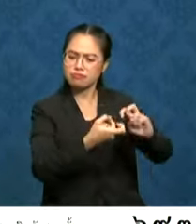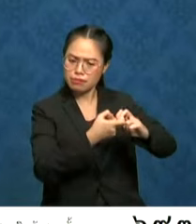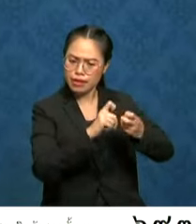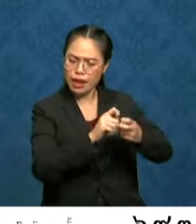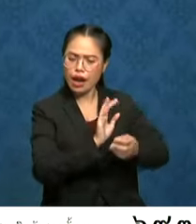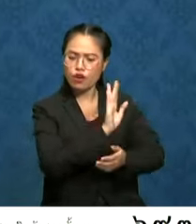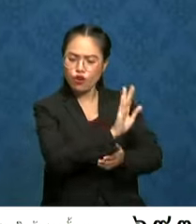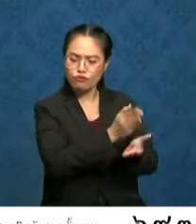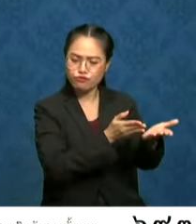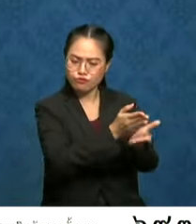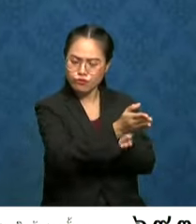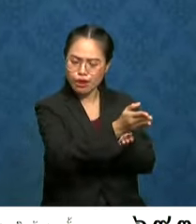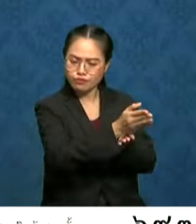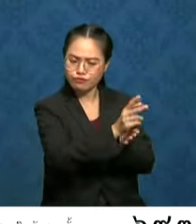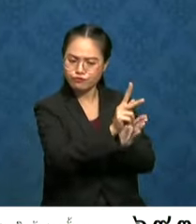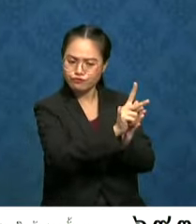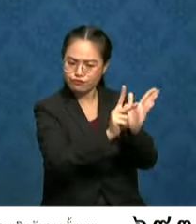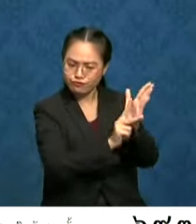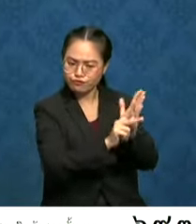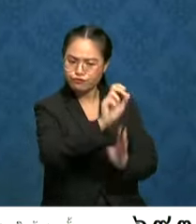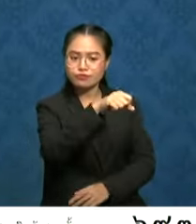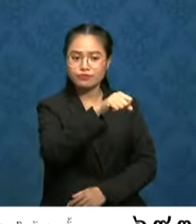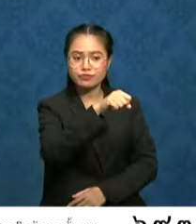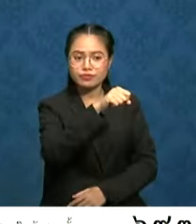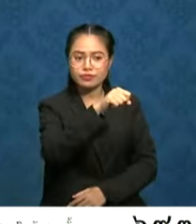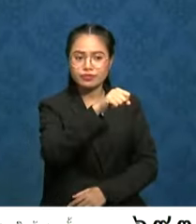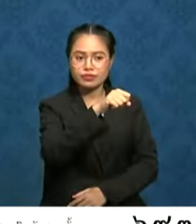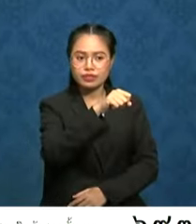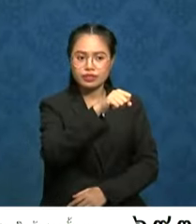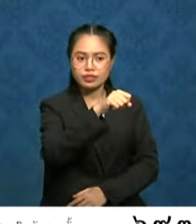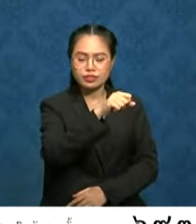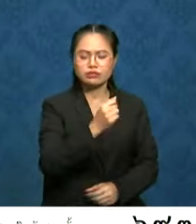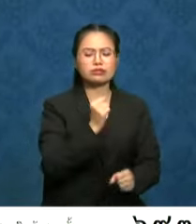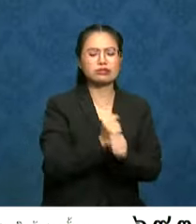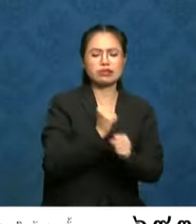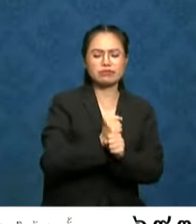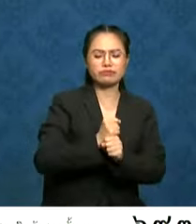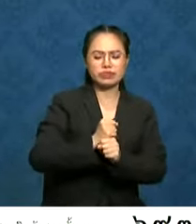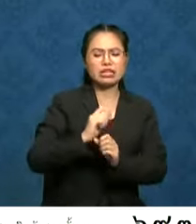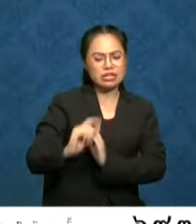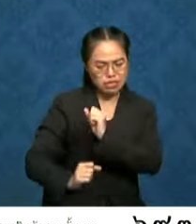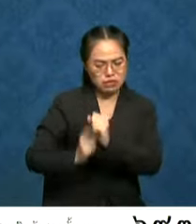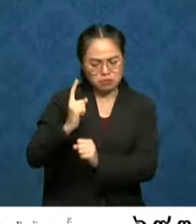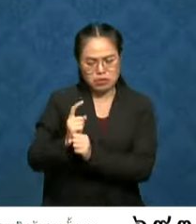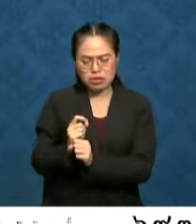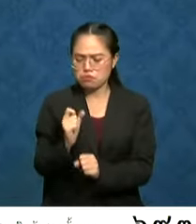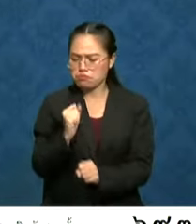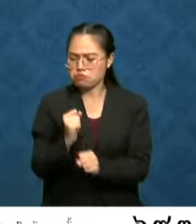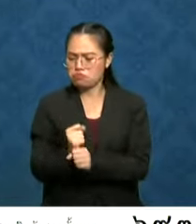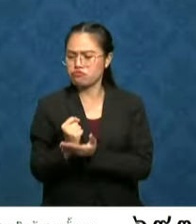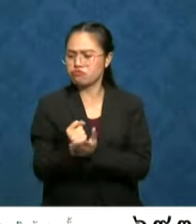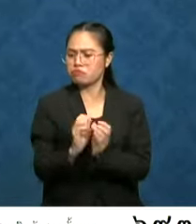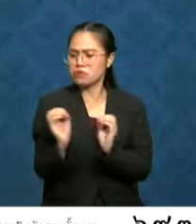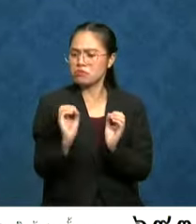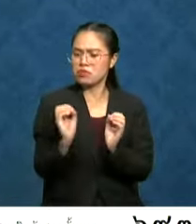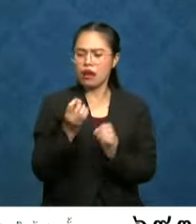ก่อนก่อนที่จะอภิปรายในส่วนถึงเกี่ยวข้องกับ 1ปีศูนยเปล่า 3ปีเจ๊าหรือเจ๊งที่เราจะมาถกเถียงอภิปรายกันใน 2วันต่อ